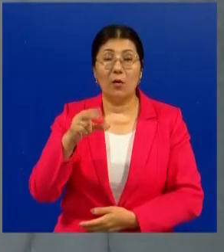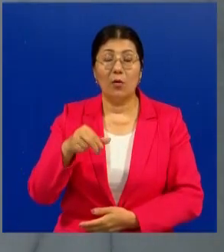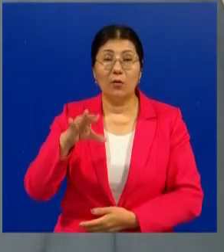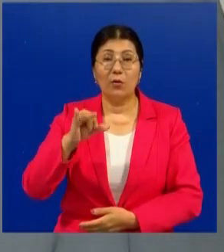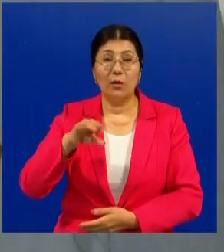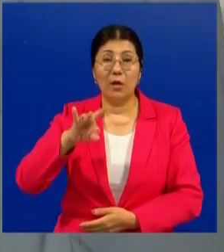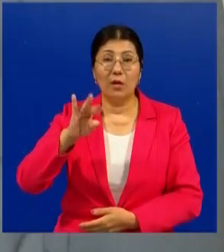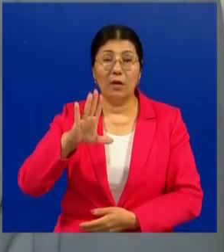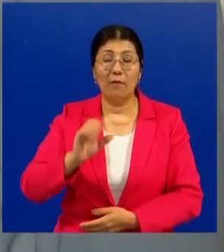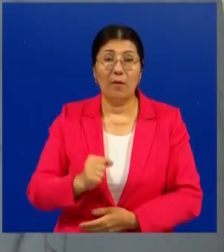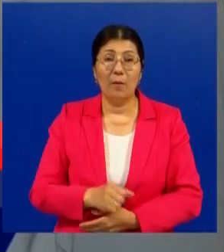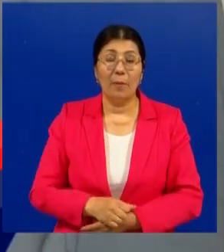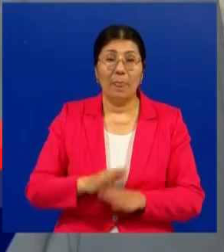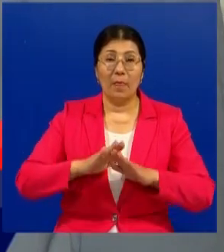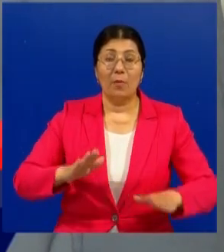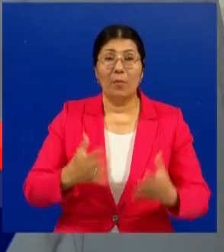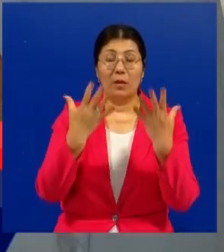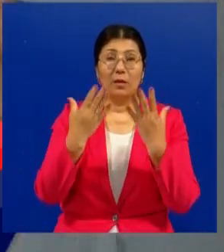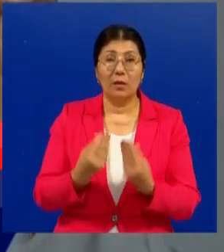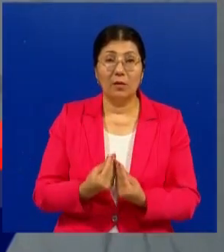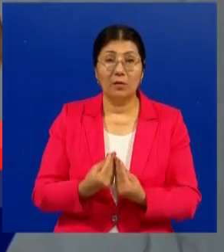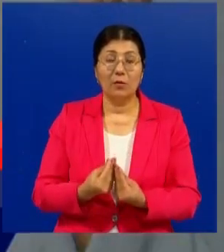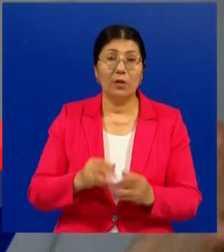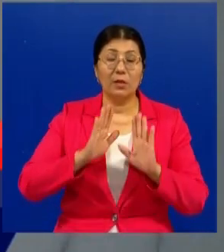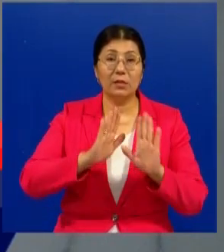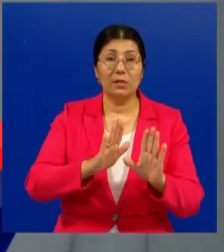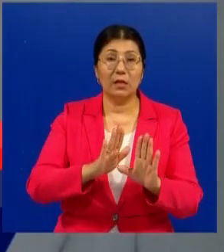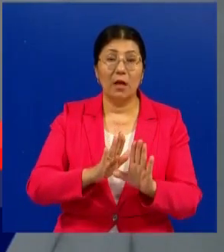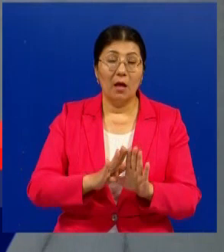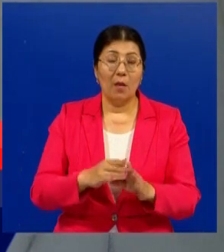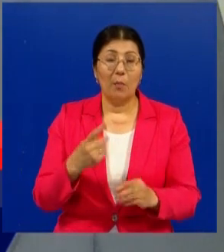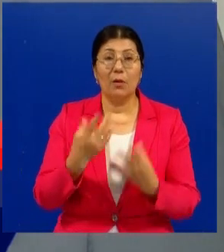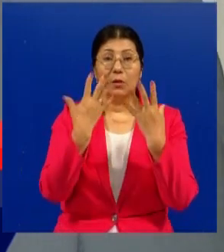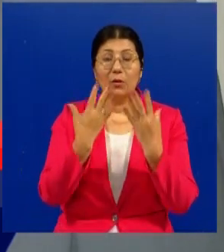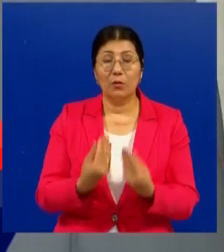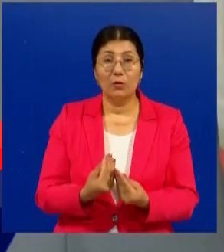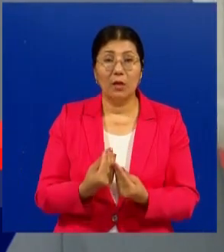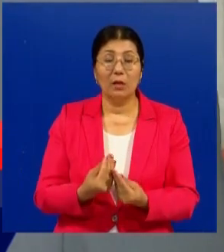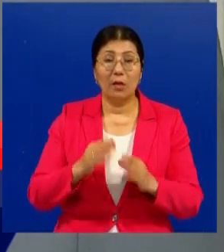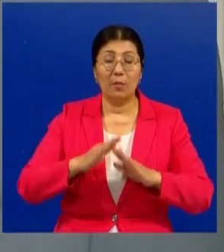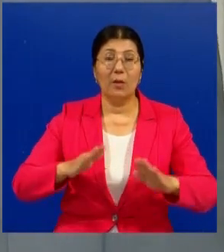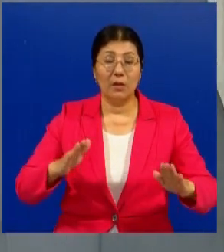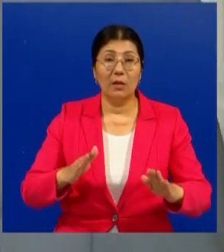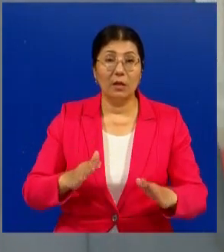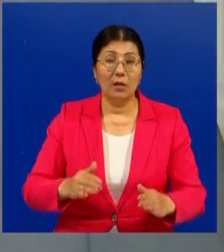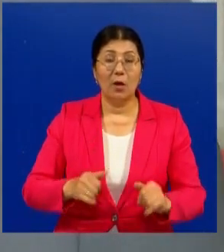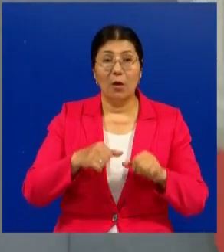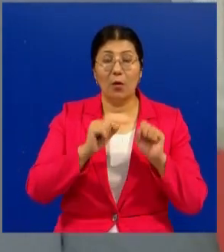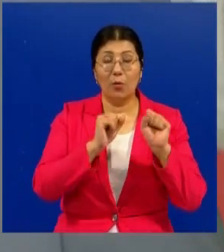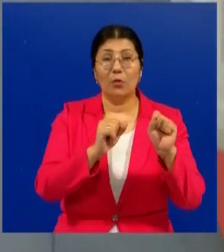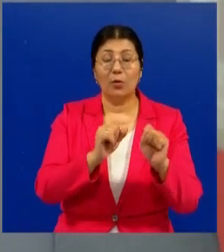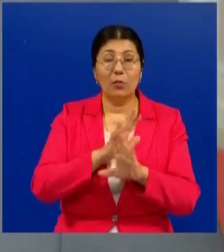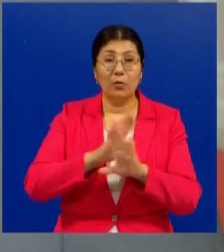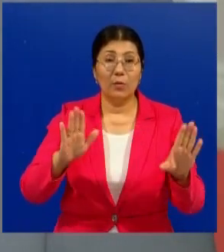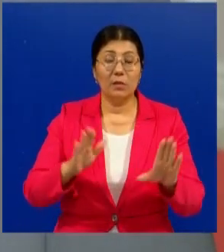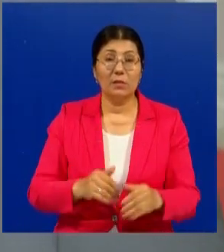Балалар күні деп жылына бір-ақ рет балаларды сыйлау емес қой. 365 тәулік бойынша балаларды da silau gerek. Sonda narine bir